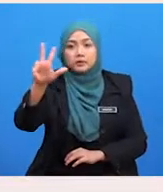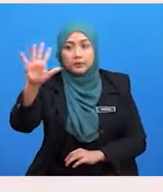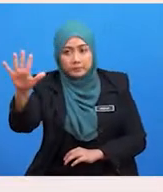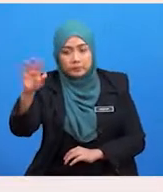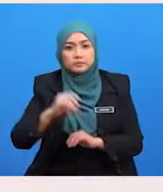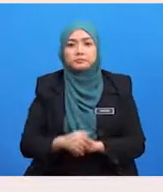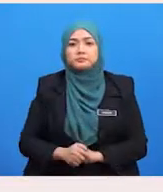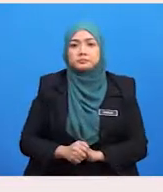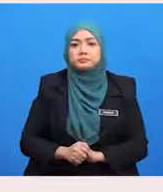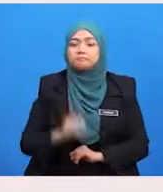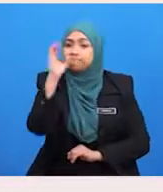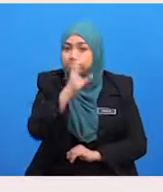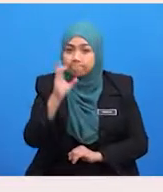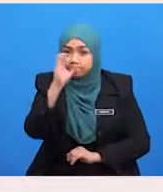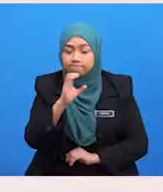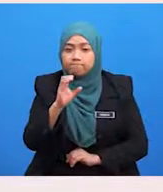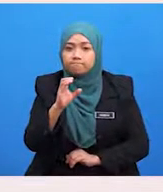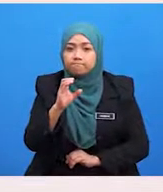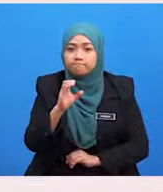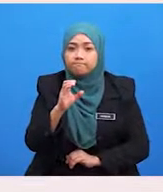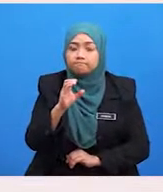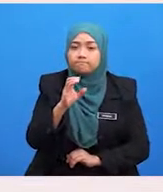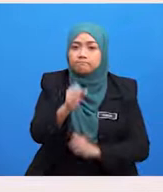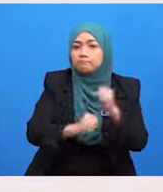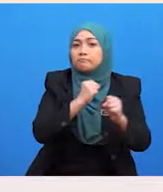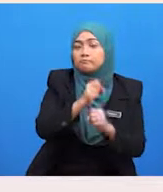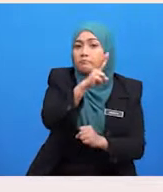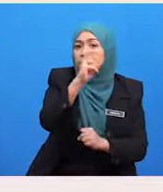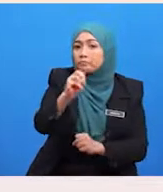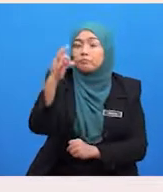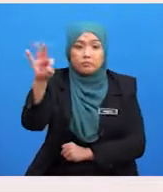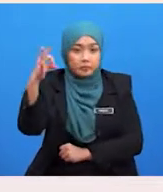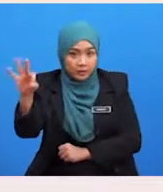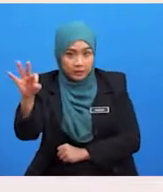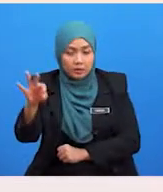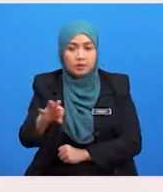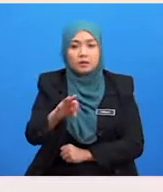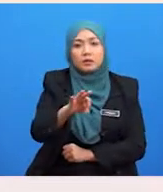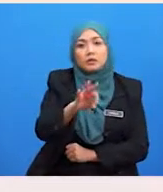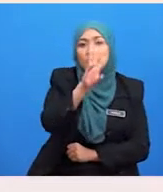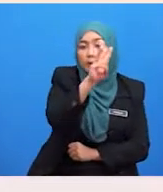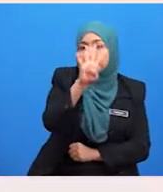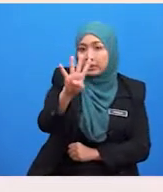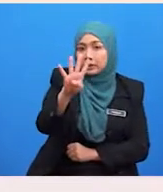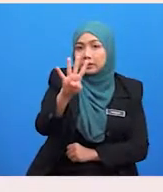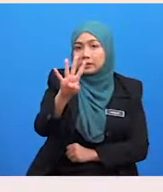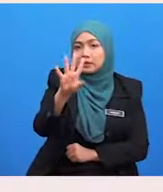RM6,435. Cari dahulu nilai buku tahun 2019, iaitu